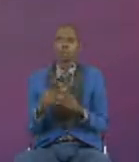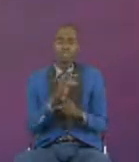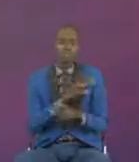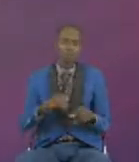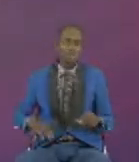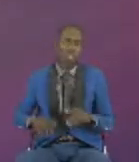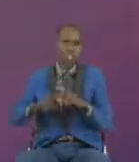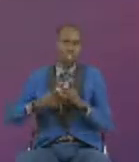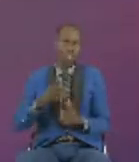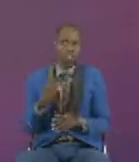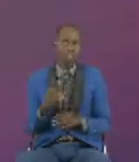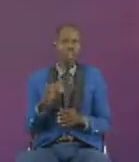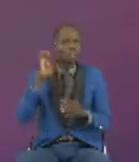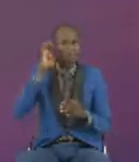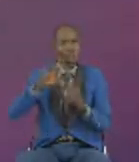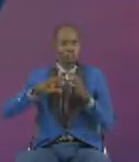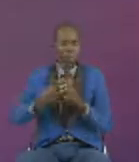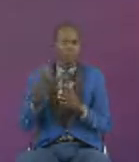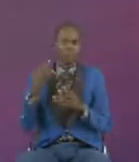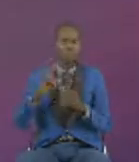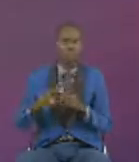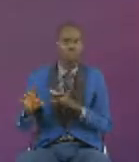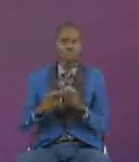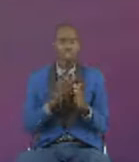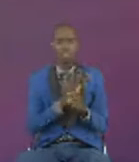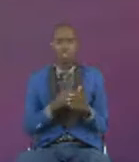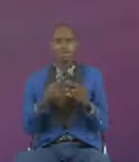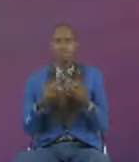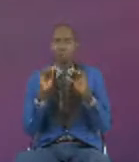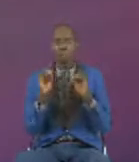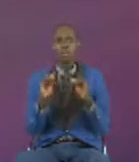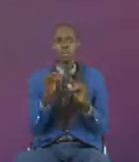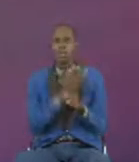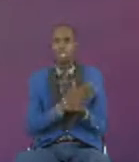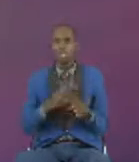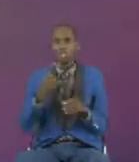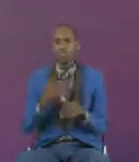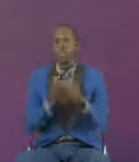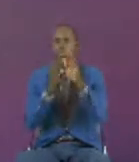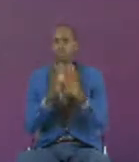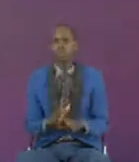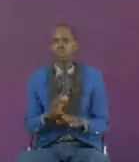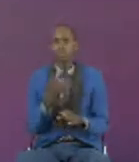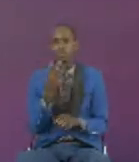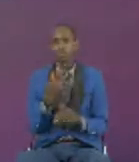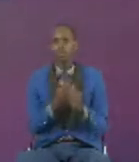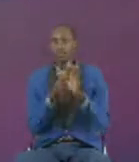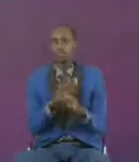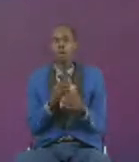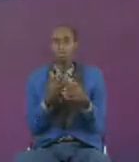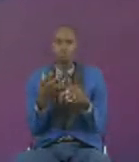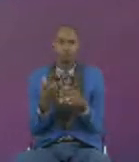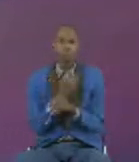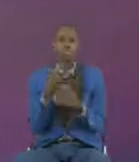a commencé, il a commencé à faire d'enseigner. Et maintenant, les apôtres ont également continué.